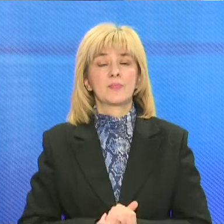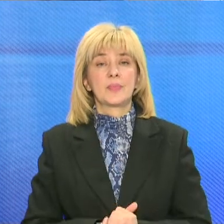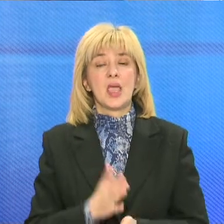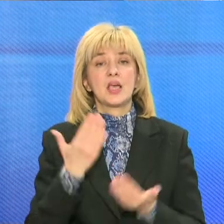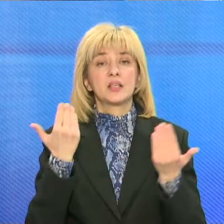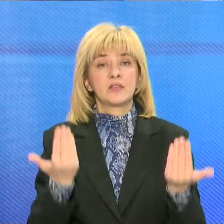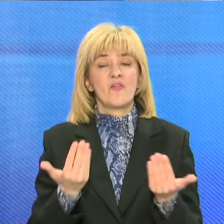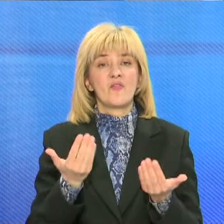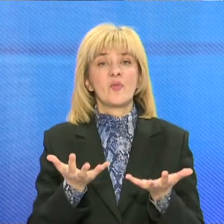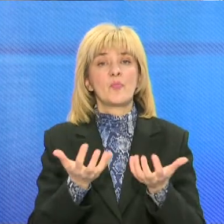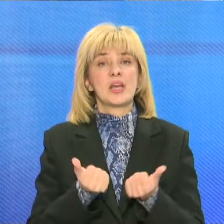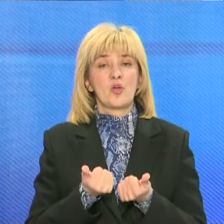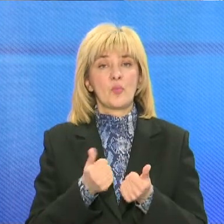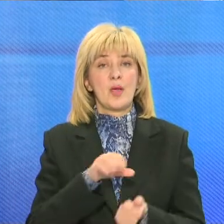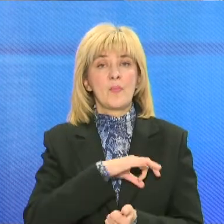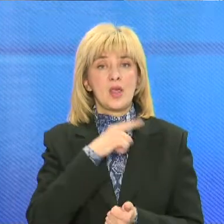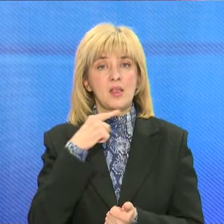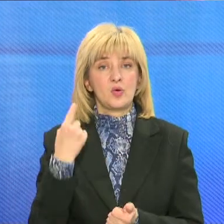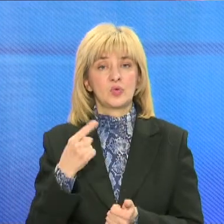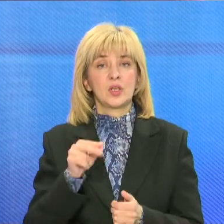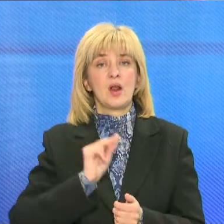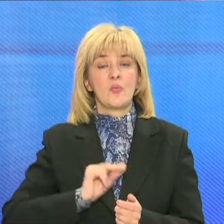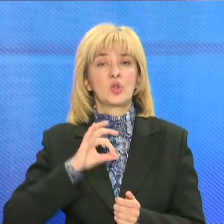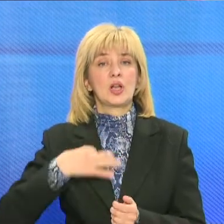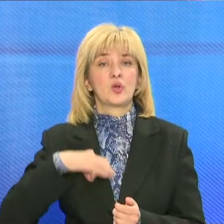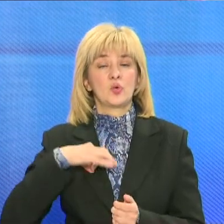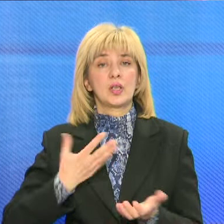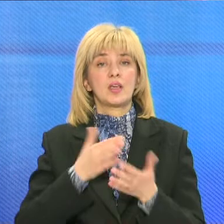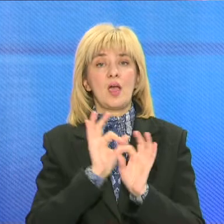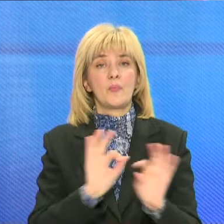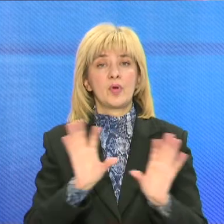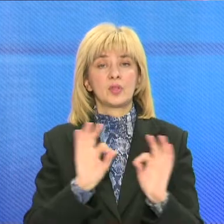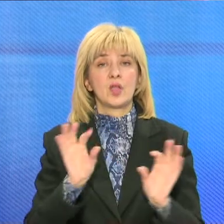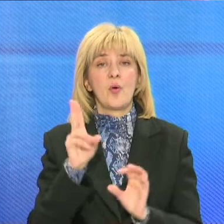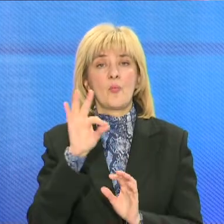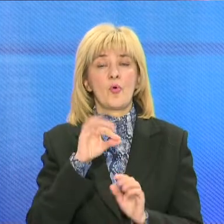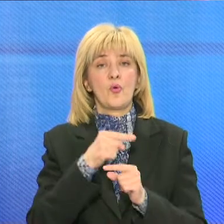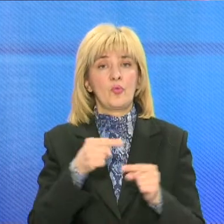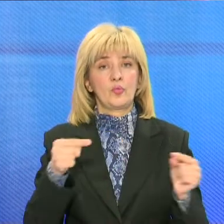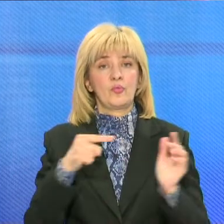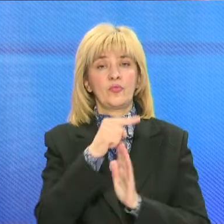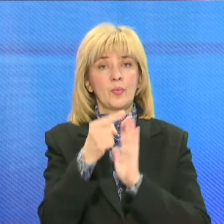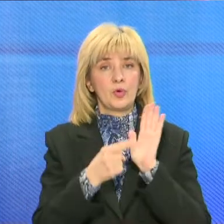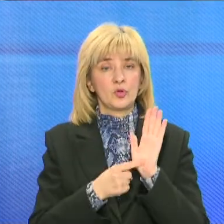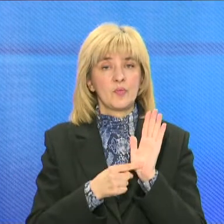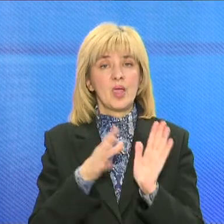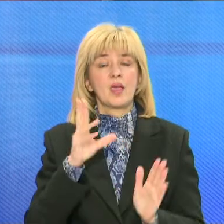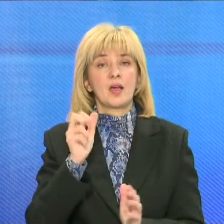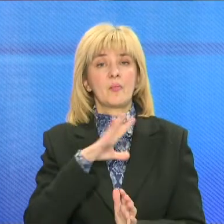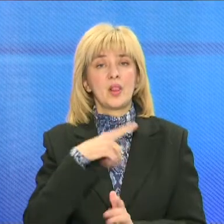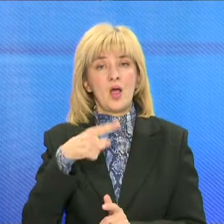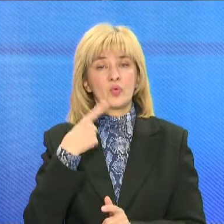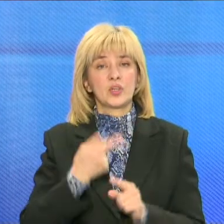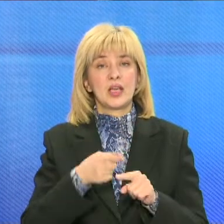Гэтым разом у прыёмнай Беларусі працавалі юрысты, якія далі кансультацыі і парады па шырокім спектры пытанняў. Як была агучана дадзеная